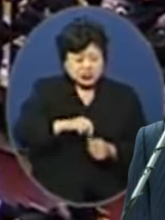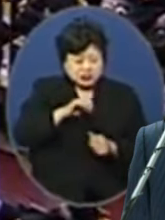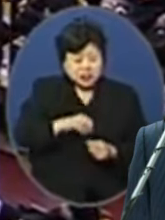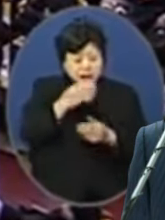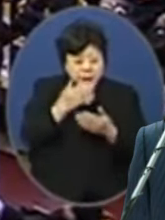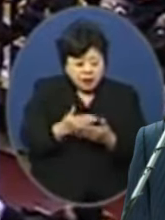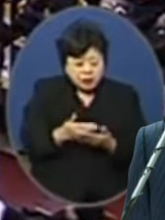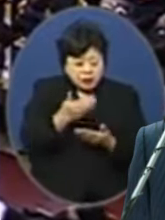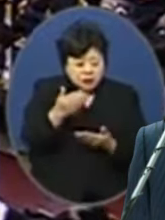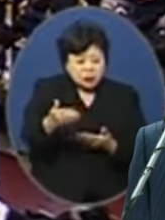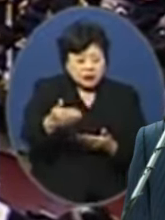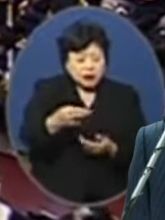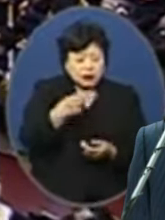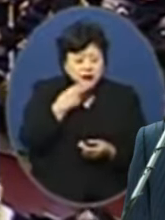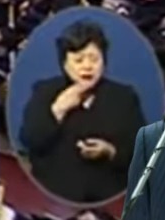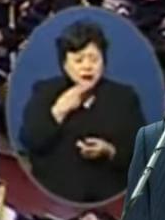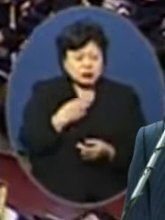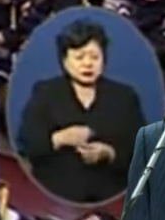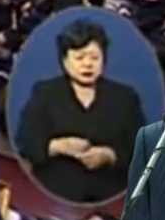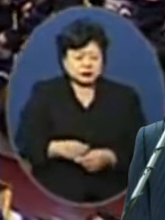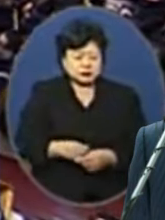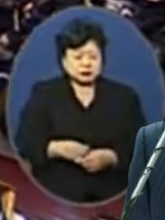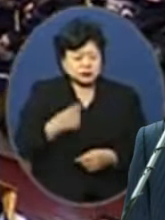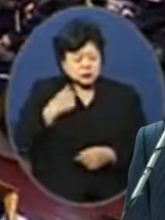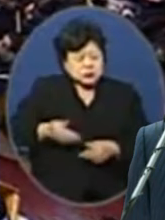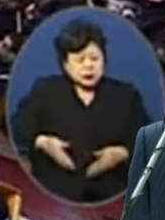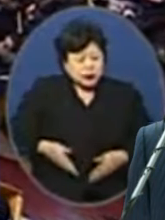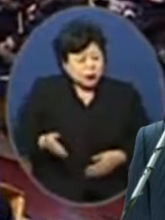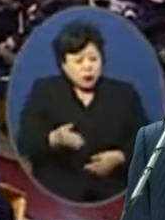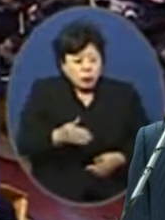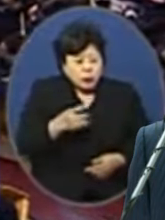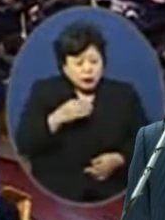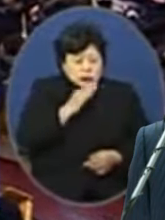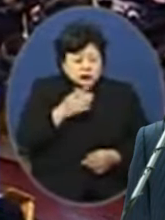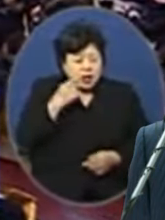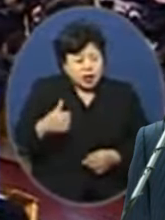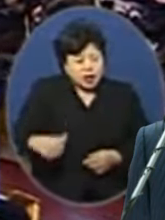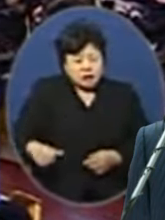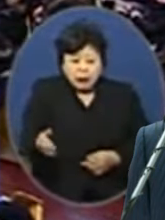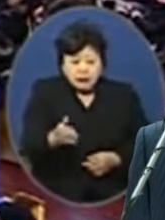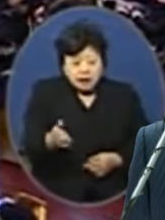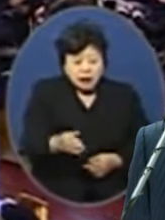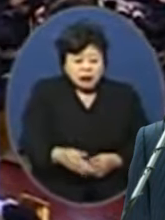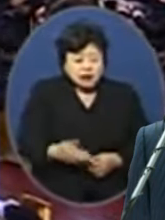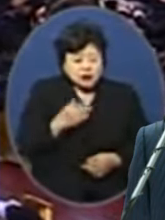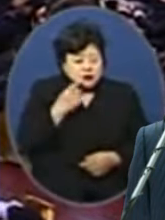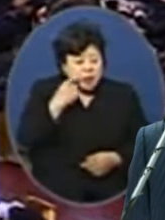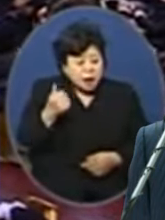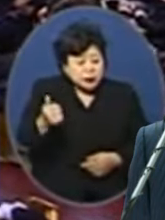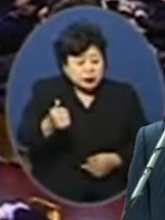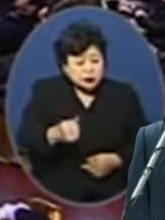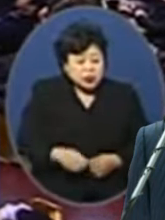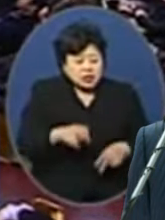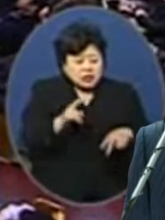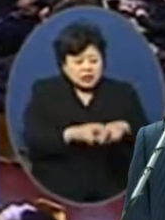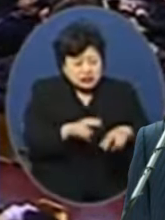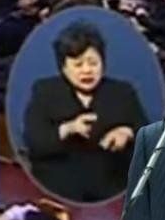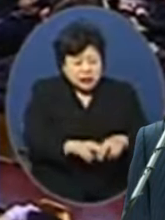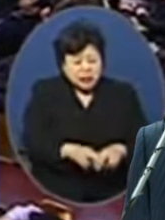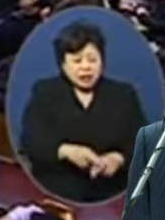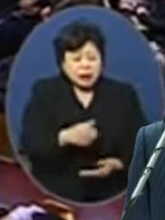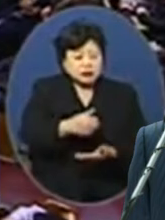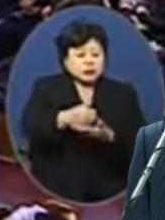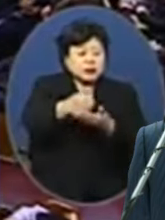것이거늘 너희에게 없으면 사생자 친들이 아니니라 또 우리 육신의 아버지가 우리를 징계하여도 공경하였거든